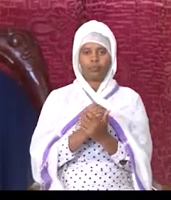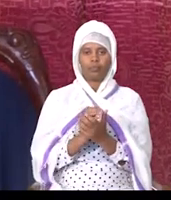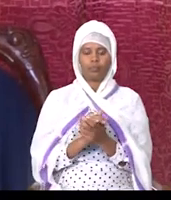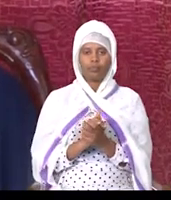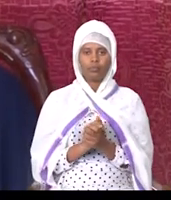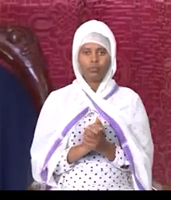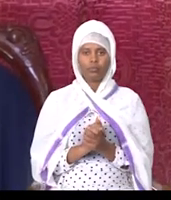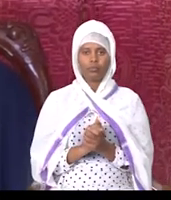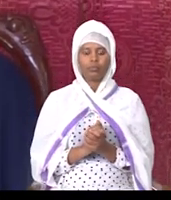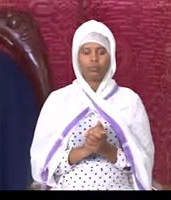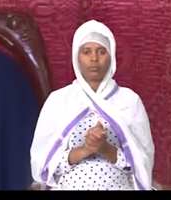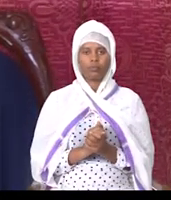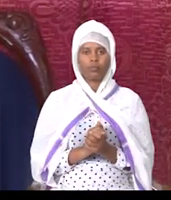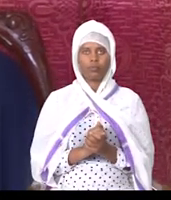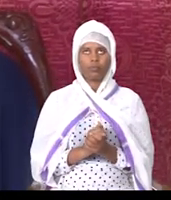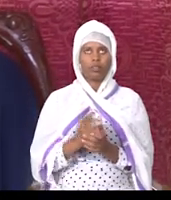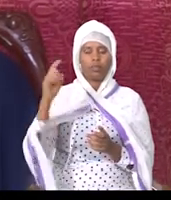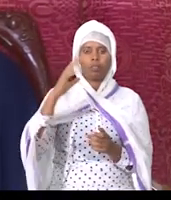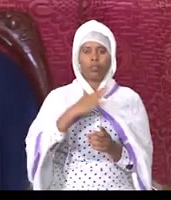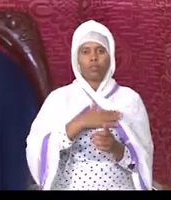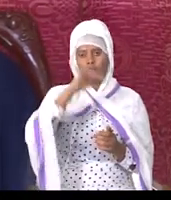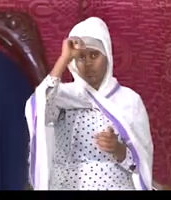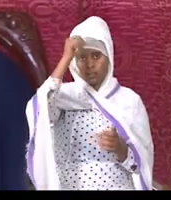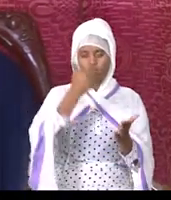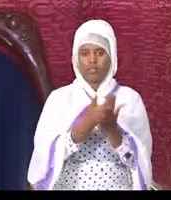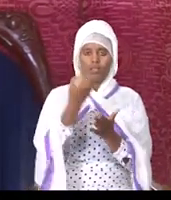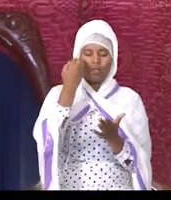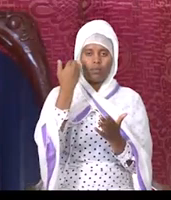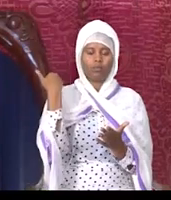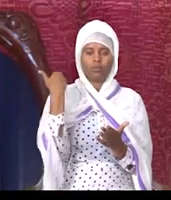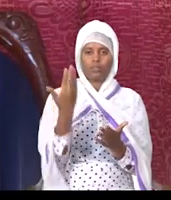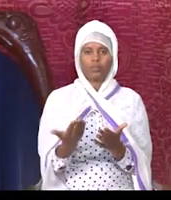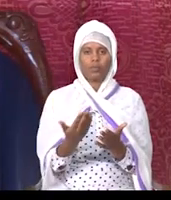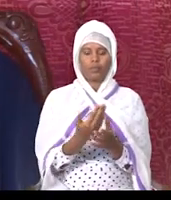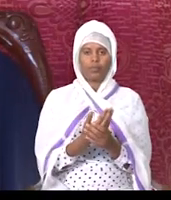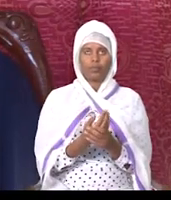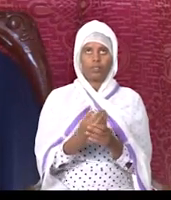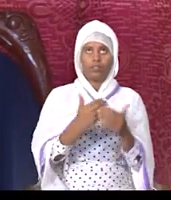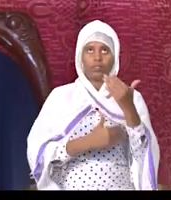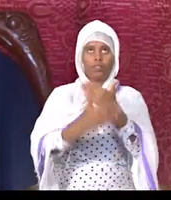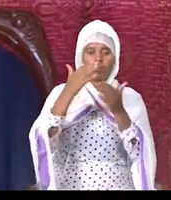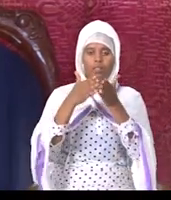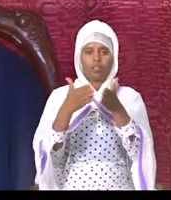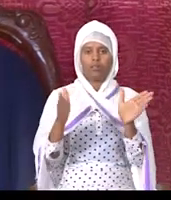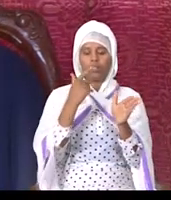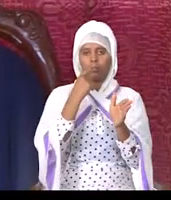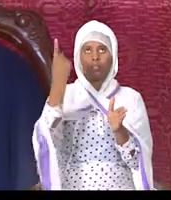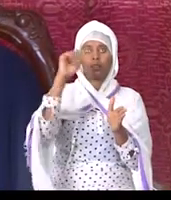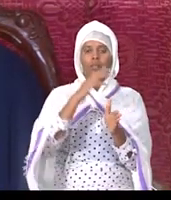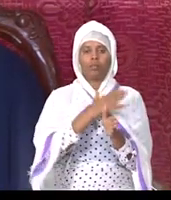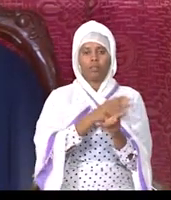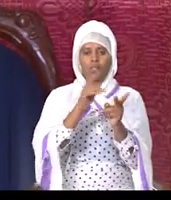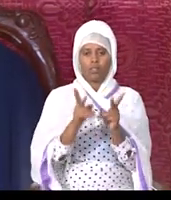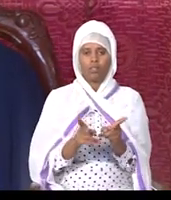ወፃ እማይ ተርህወለቱ ሰማይ ይብል ማለት እዩ ክርስቶስ ኣምላኽና ተጠሚቑ ካብ ማይ ምስ ወፀ ሰማይ ተኸፍተ ይብል ማለት